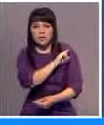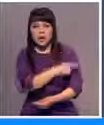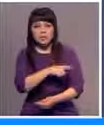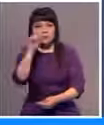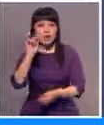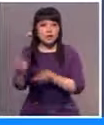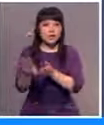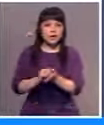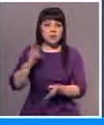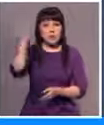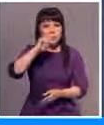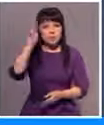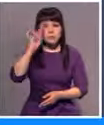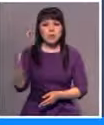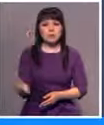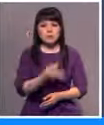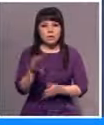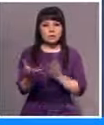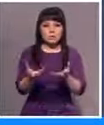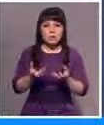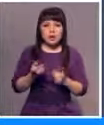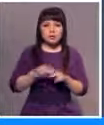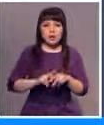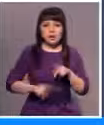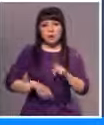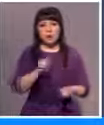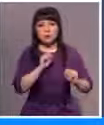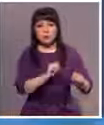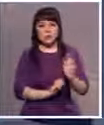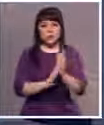үйреніп, соны құттықтап, соның арқасында өздері өсіп жетіледі.